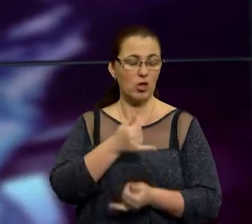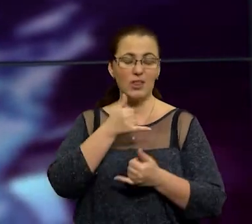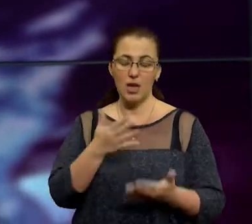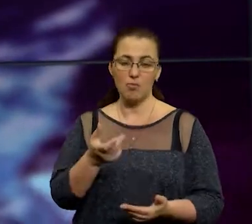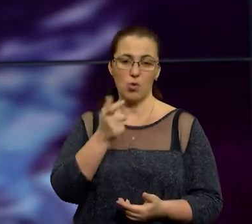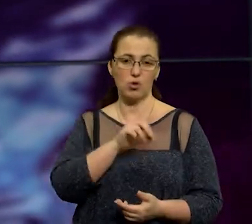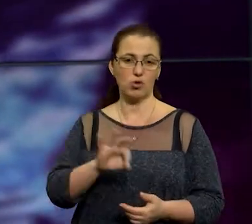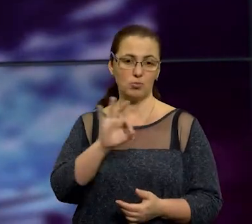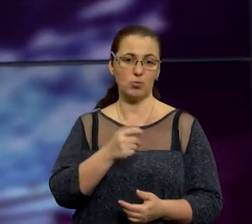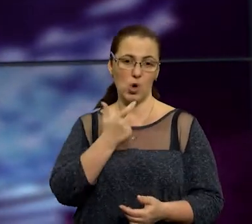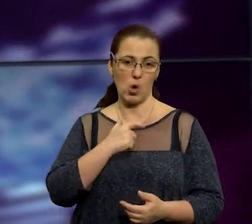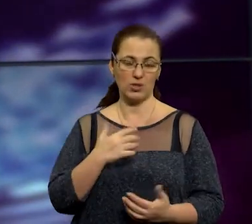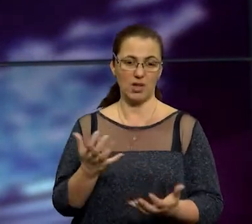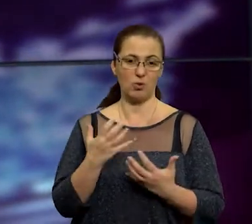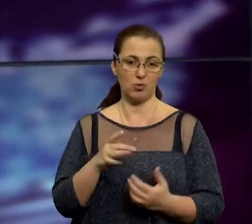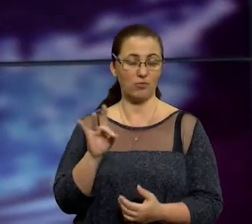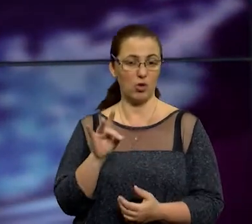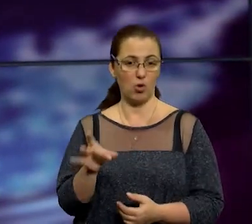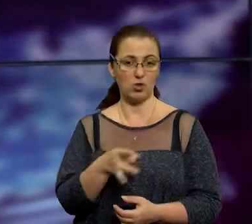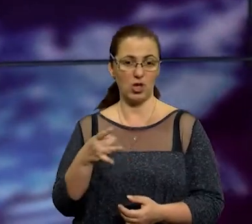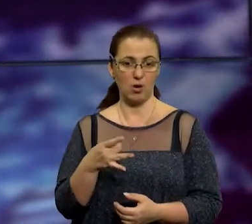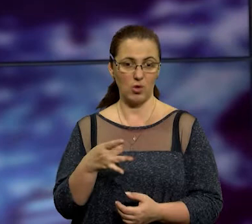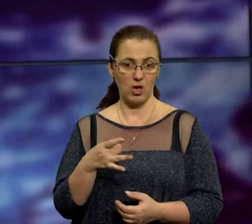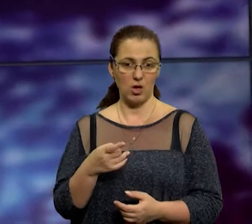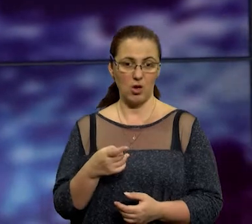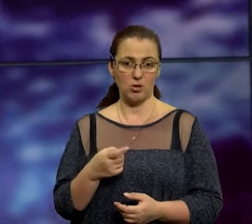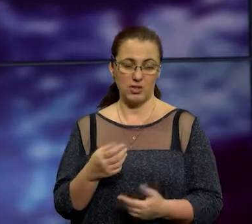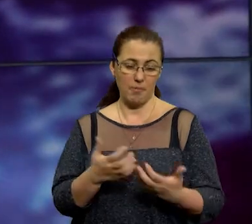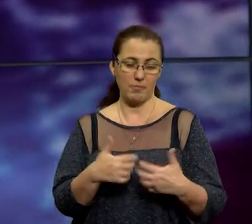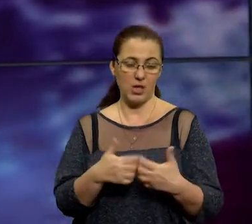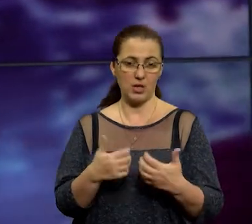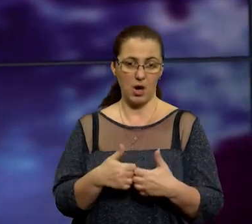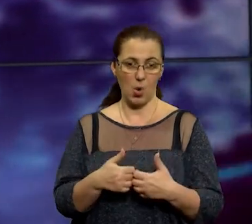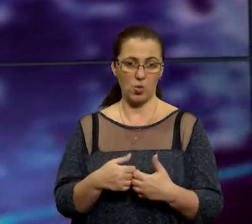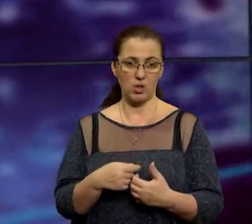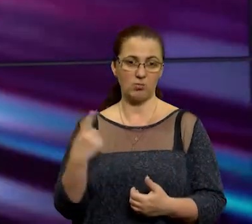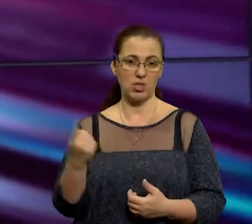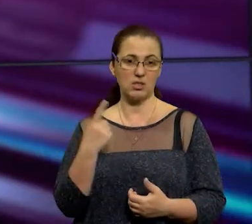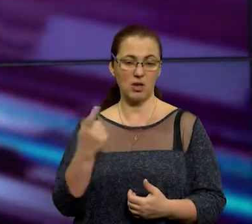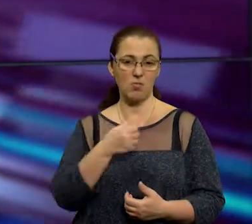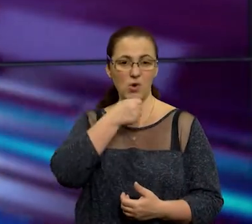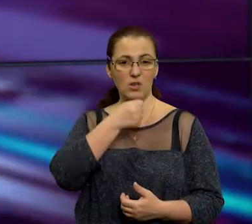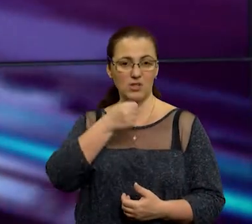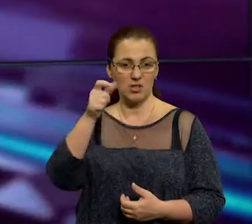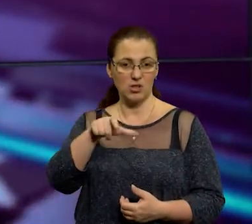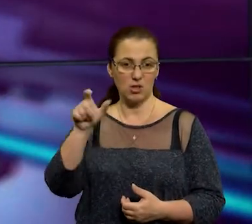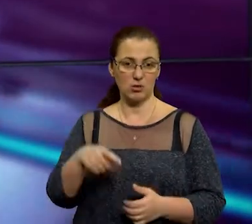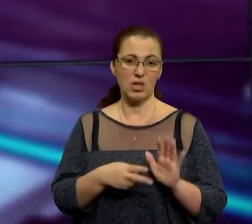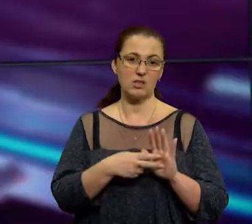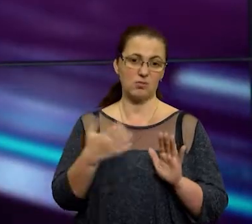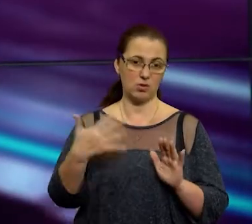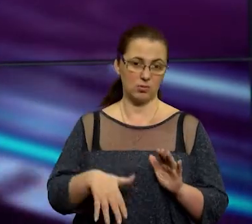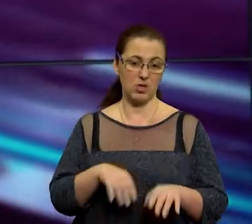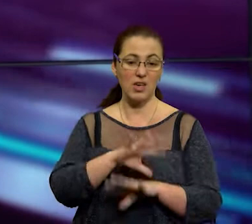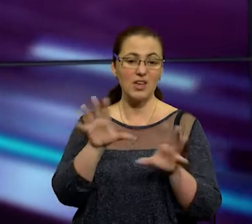себе подбати. Лише в Дрогобицькому районі на Львівщині за найскромнішими підрахунками самотніх стареньких – 750. І всіма